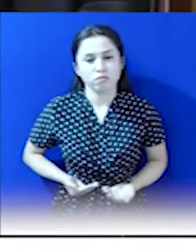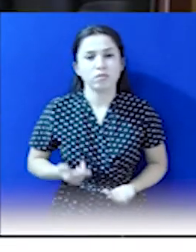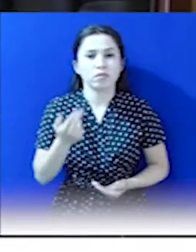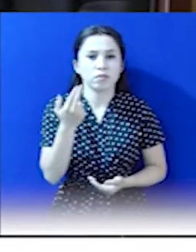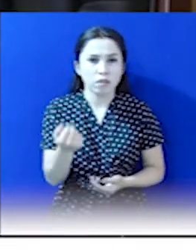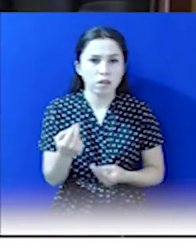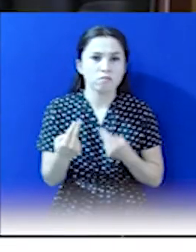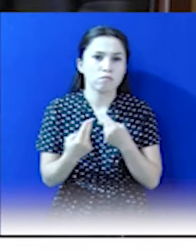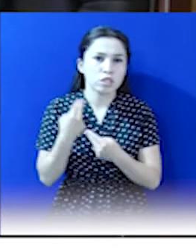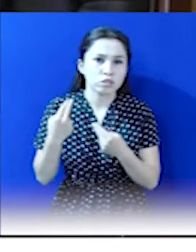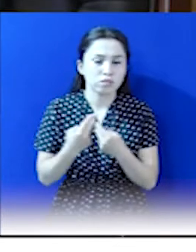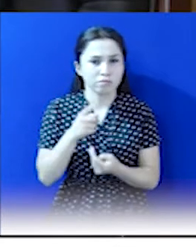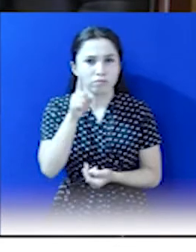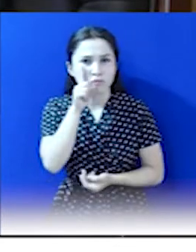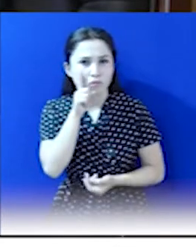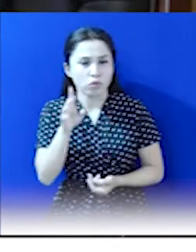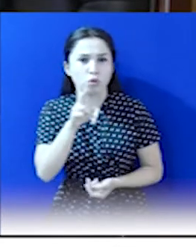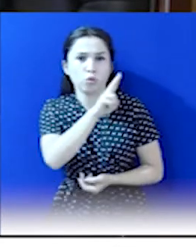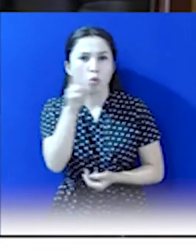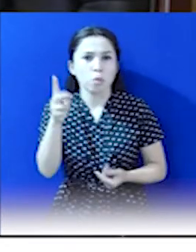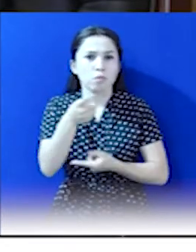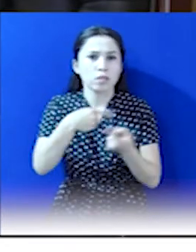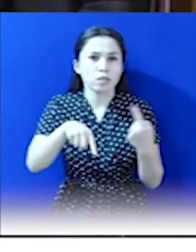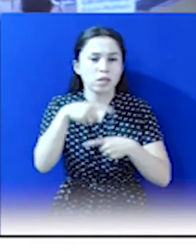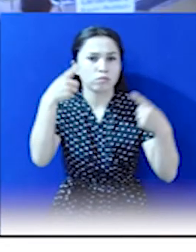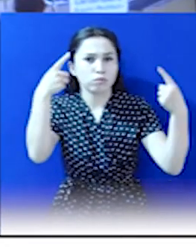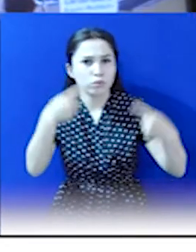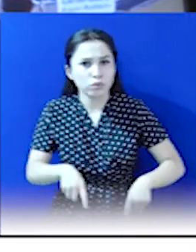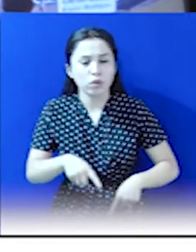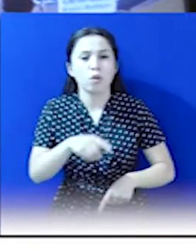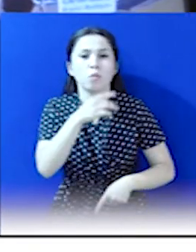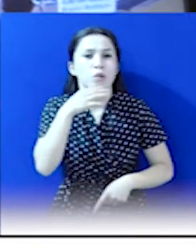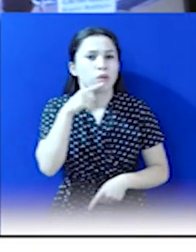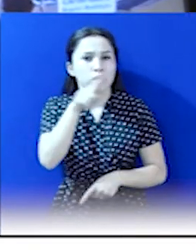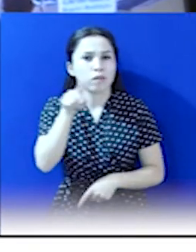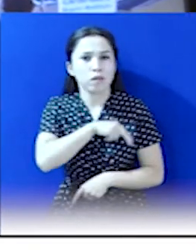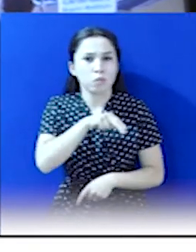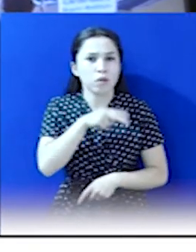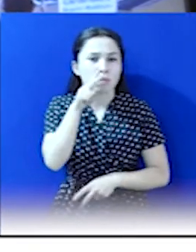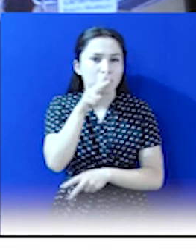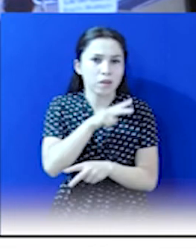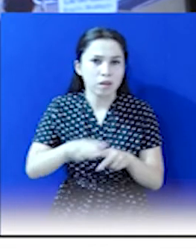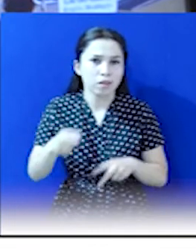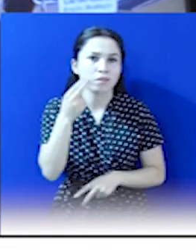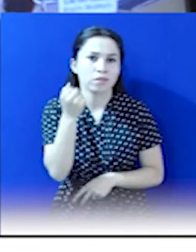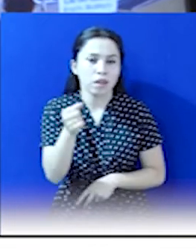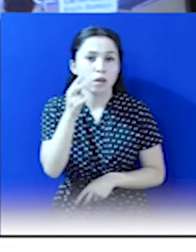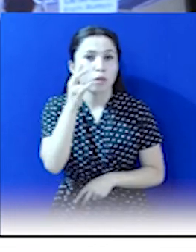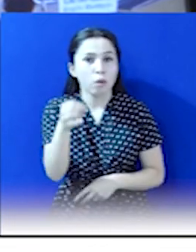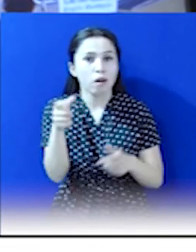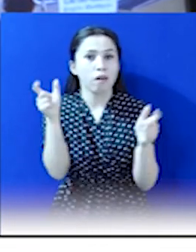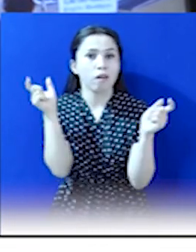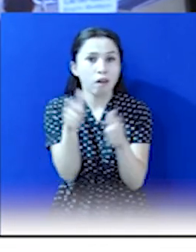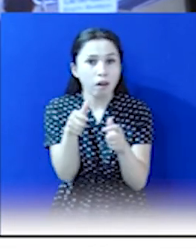білдірді. Дегенмен тұрғын шатырдың тым жұқа болуына байланысты құрылысшылардың еңбегі зая кете ме деп алаңдайтын көрінеді. Қарашаның